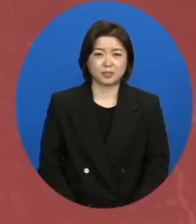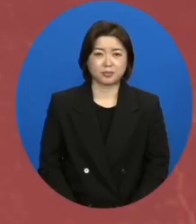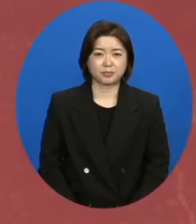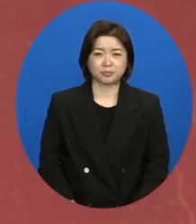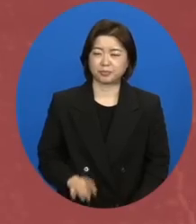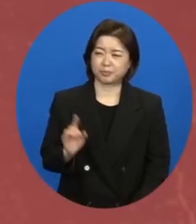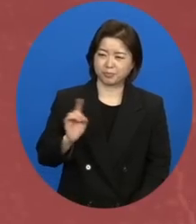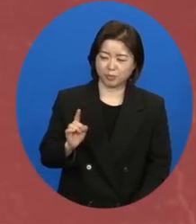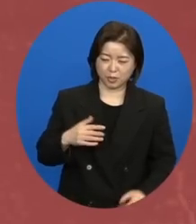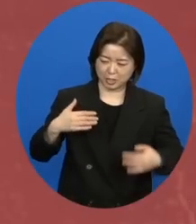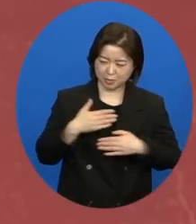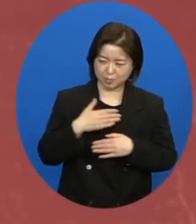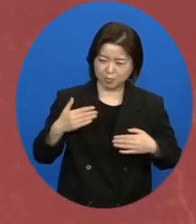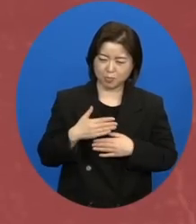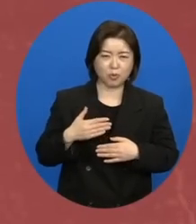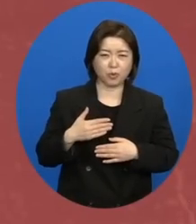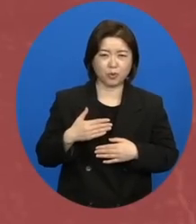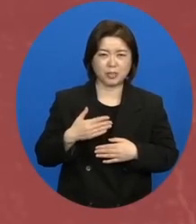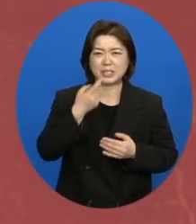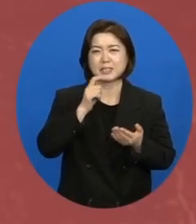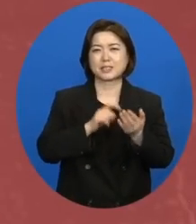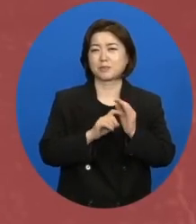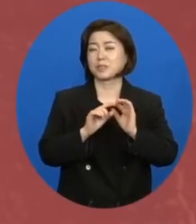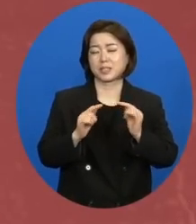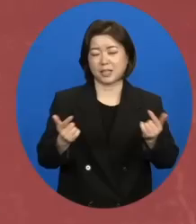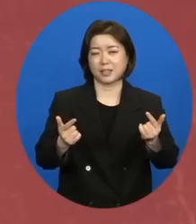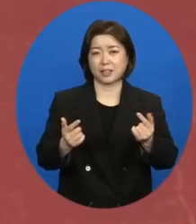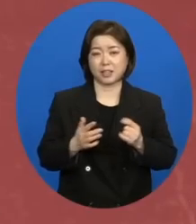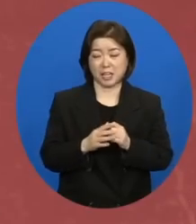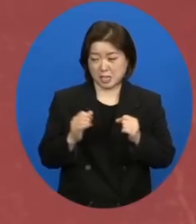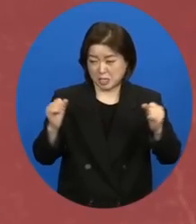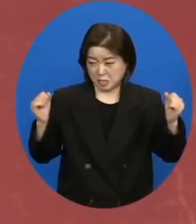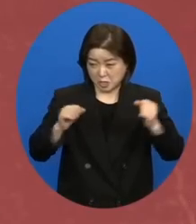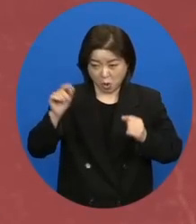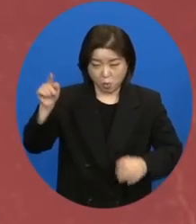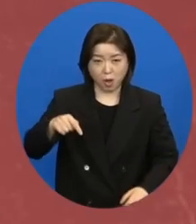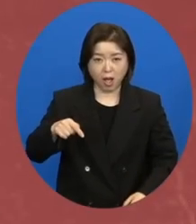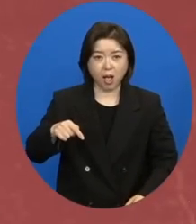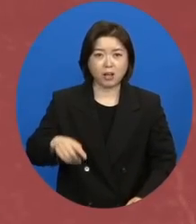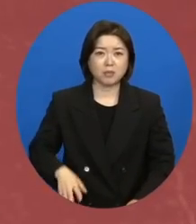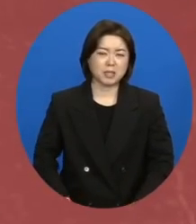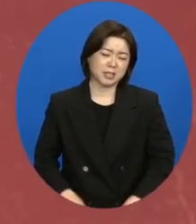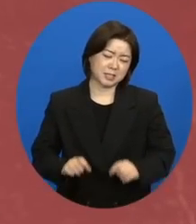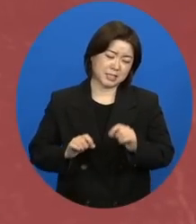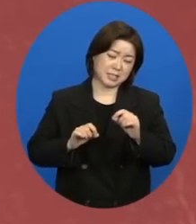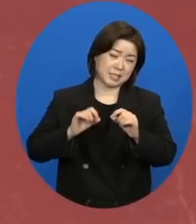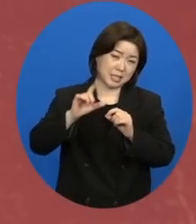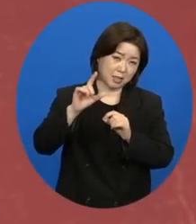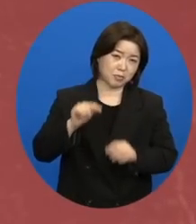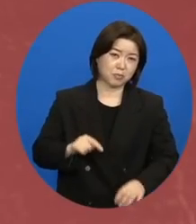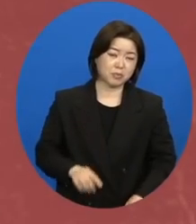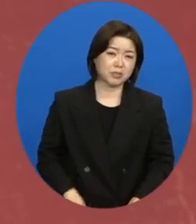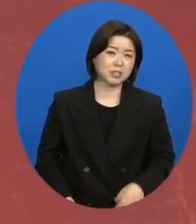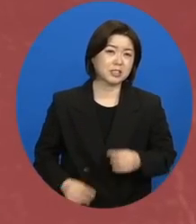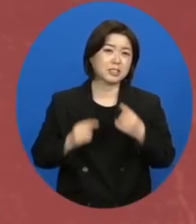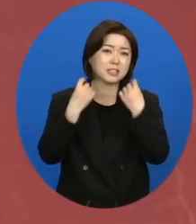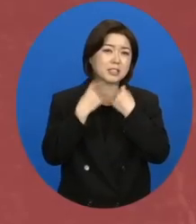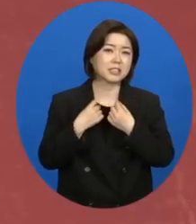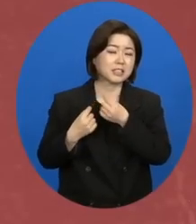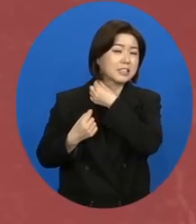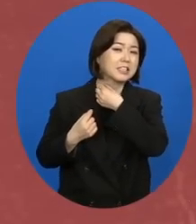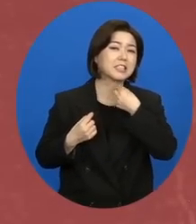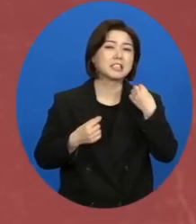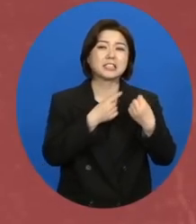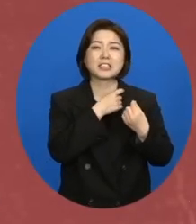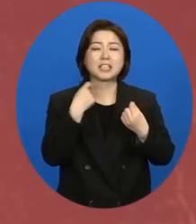뭐 이게 목욕이라는 게 잘 하기 힘들죠 뭐. 겨울이 되면요 거의 대부분 애들이 이게 목걸이 하나씩을